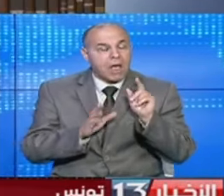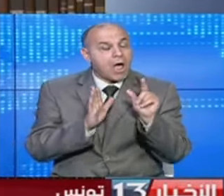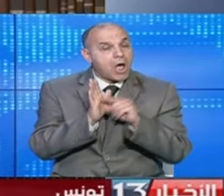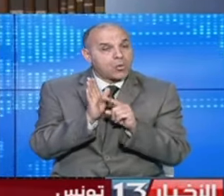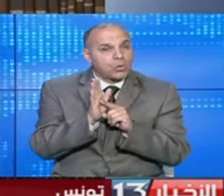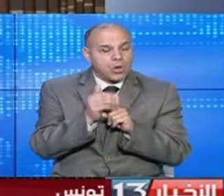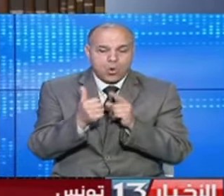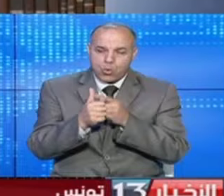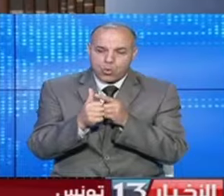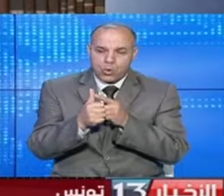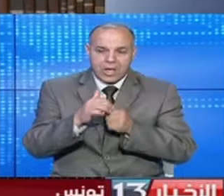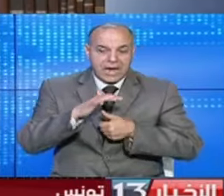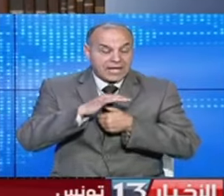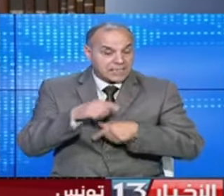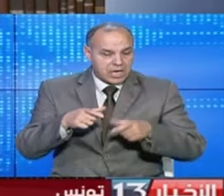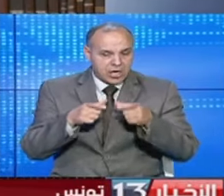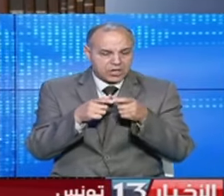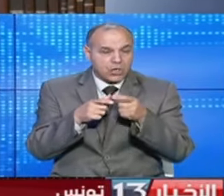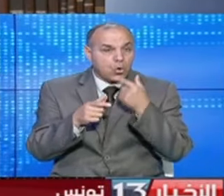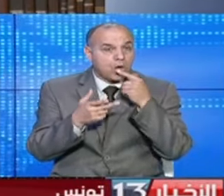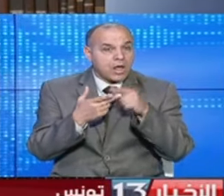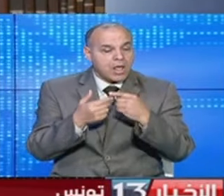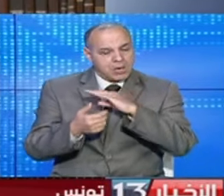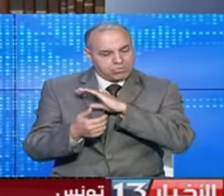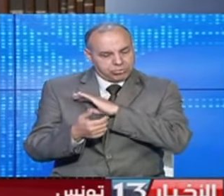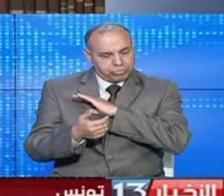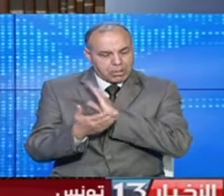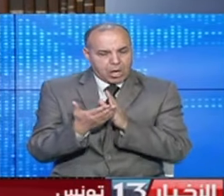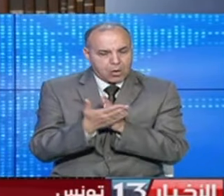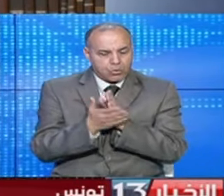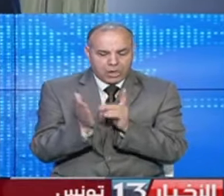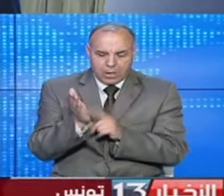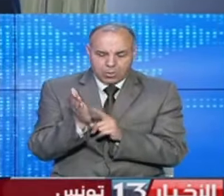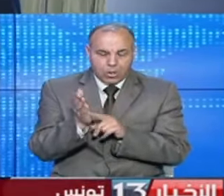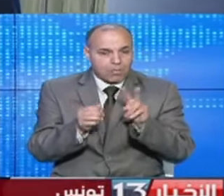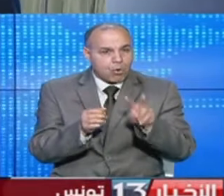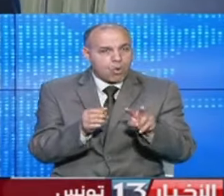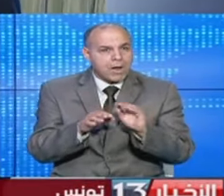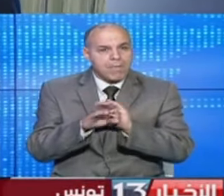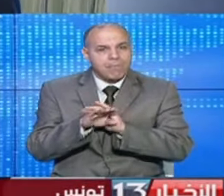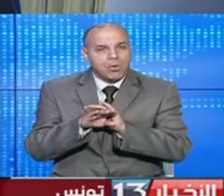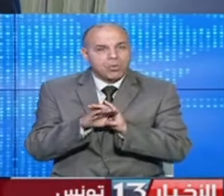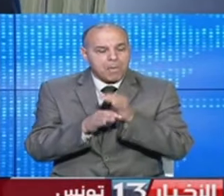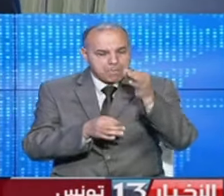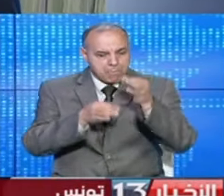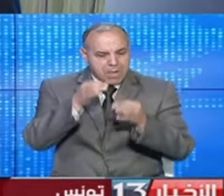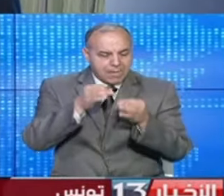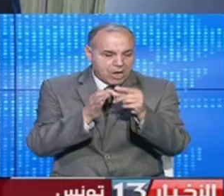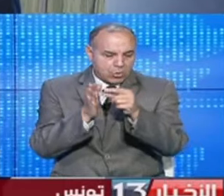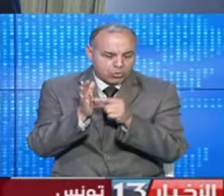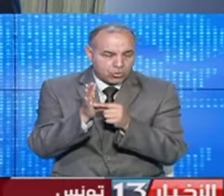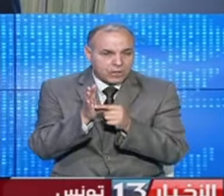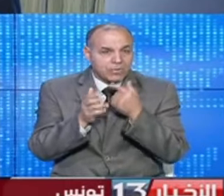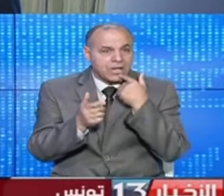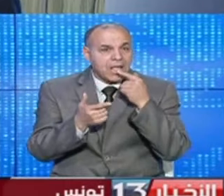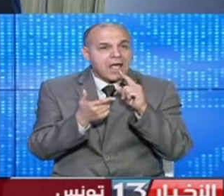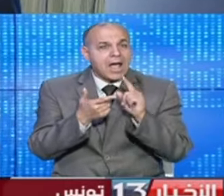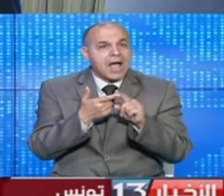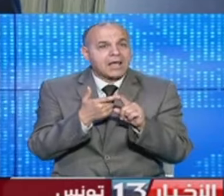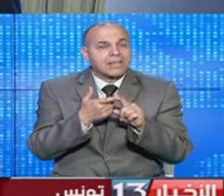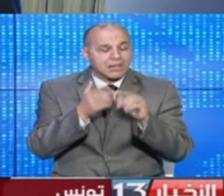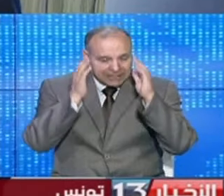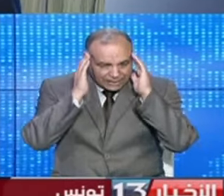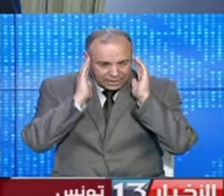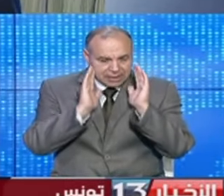القانون يتقدمهم رئيس اللجنة التي تولت إعداد مشروع القانون الأساسي المتعلق بالمحكمة الدستورية، حيث تم